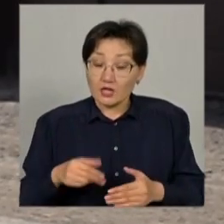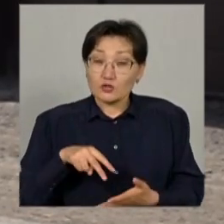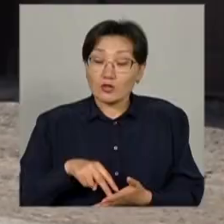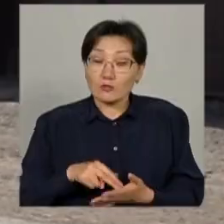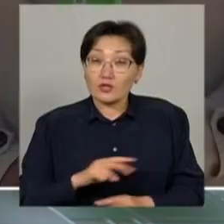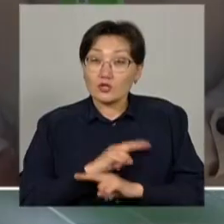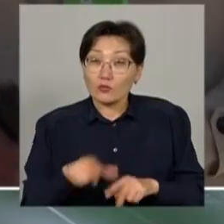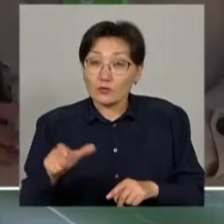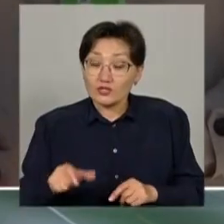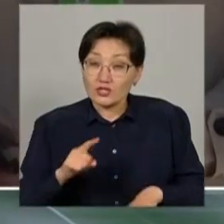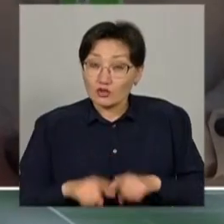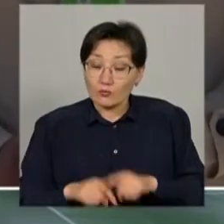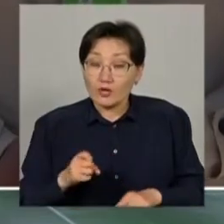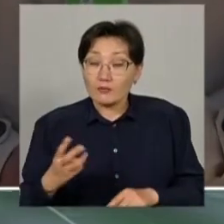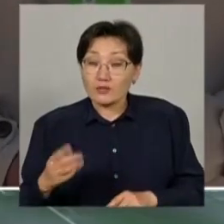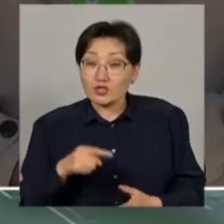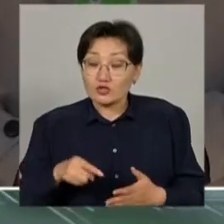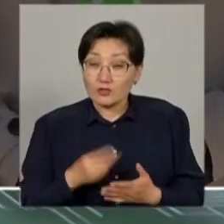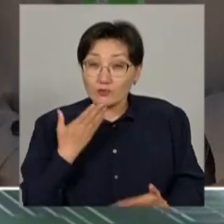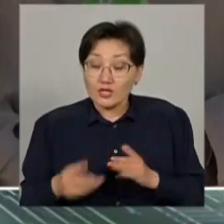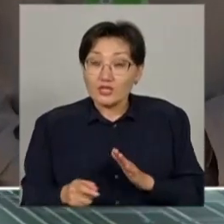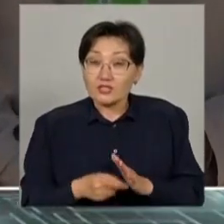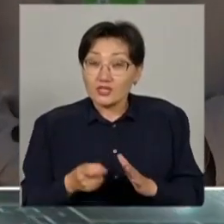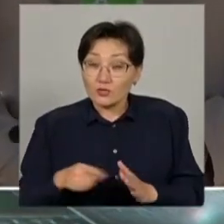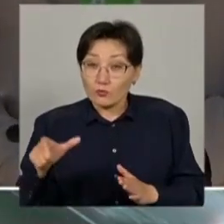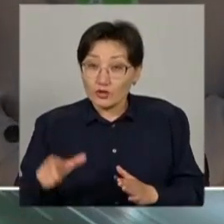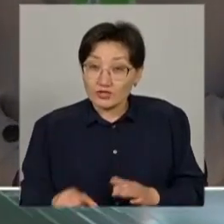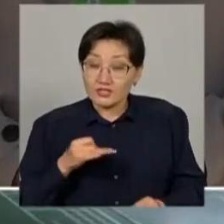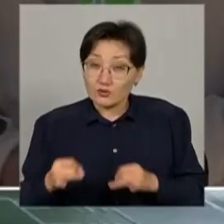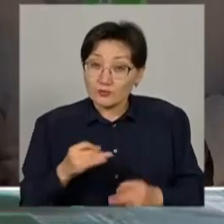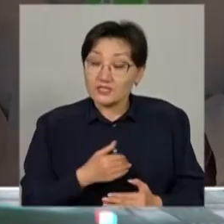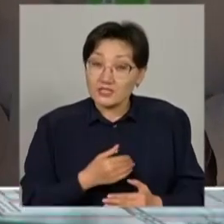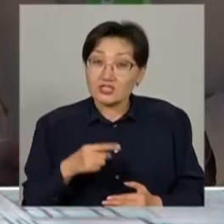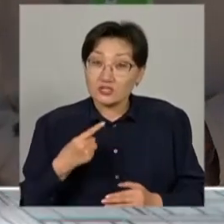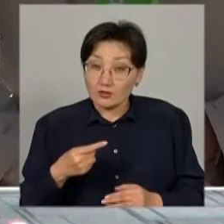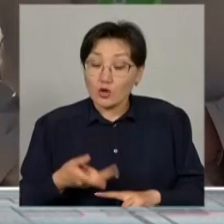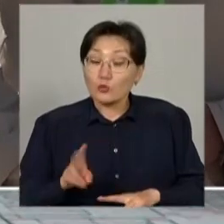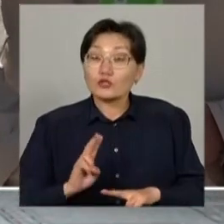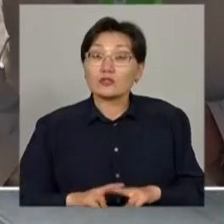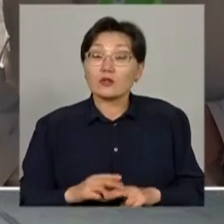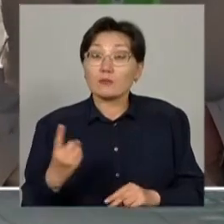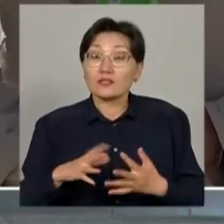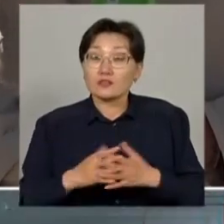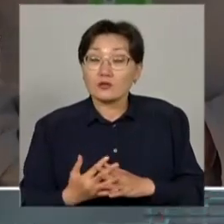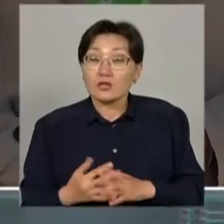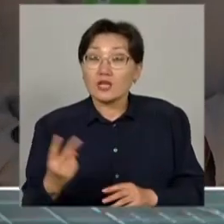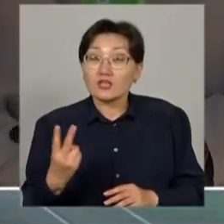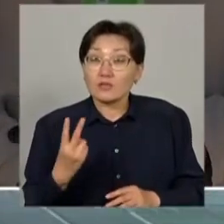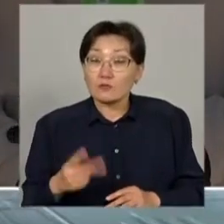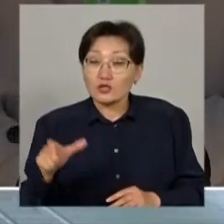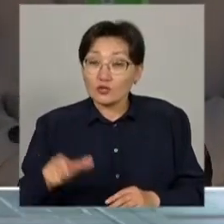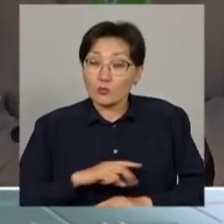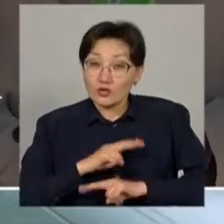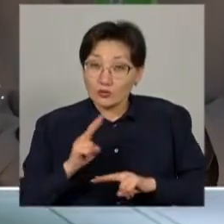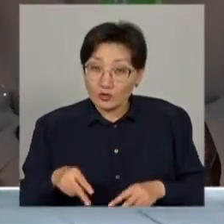Марқұмның жақындары бірнеше сұрақ қойып, тергеушімен тілдескіміз келіп отыр дейді. Өйткені бір ауылда білдей екі адам